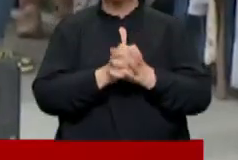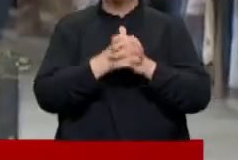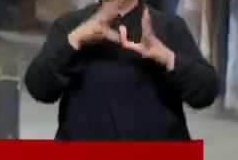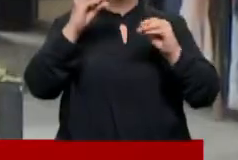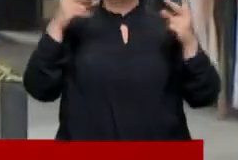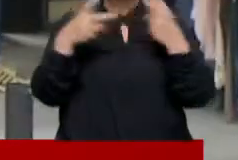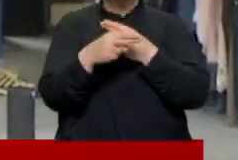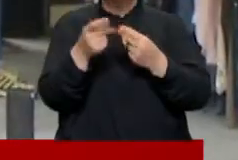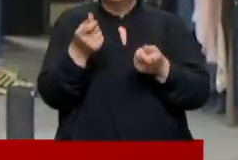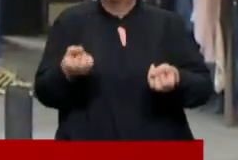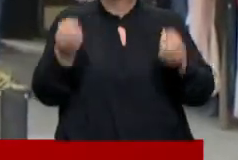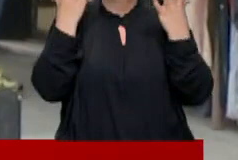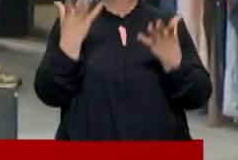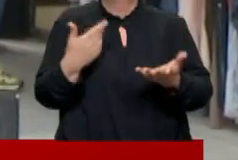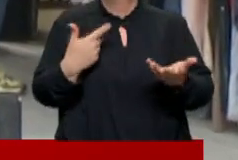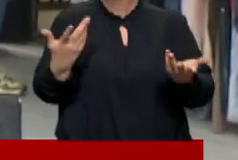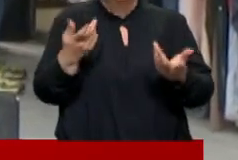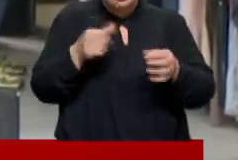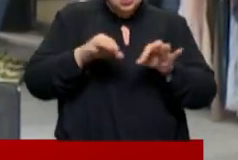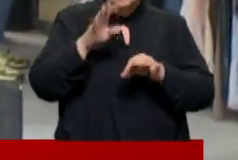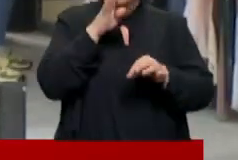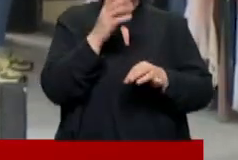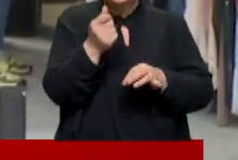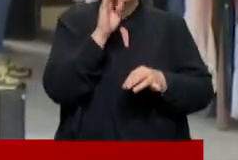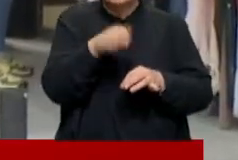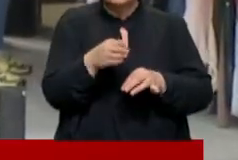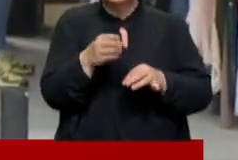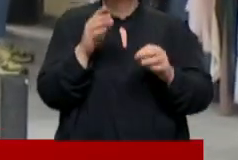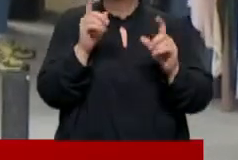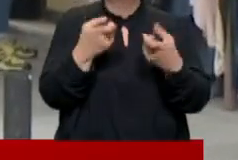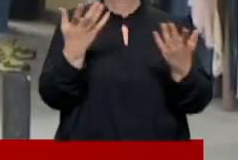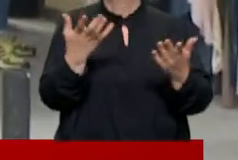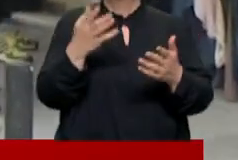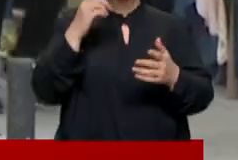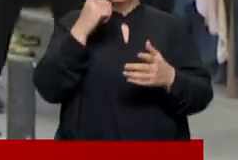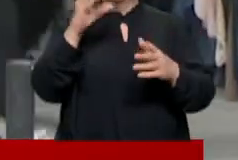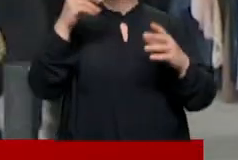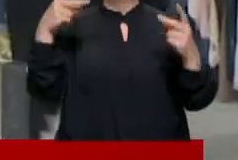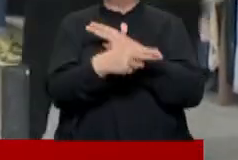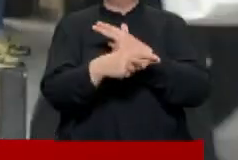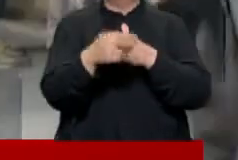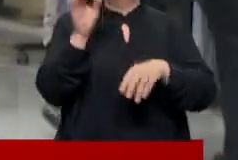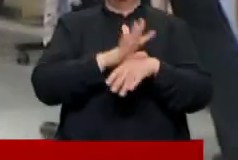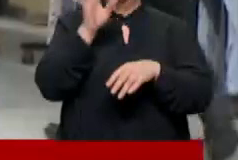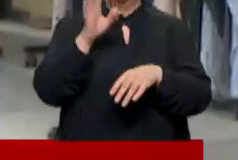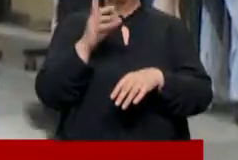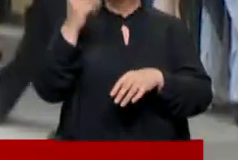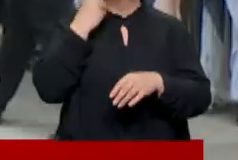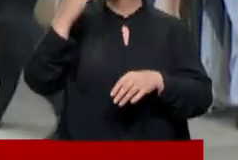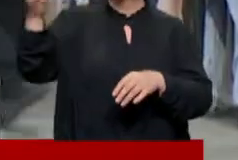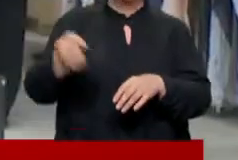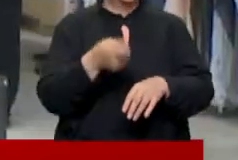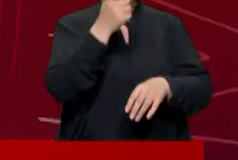Elektriğim kesildi. Bütçe yetişmedi, o zaman ayarlayamadık 400 lirayı. Bulamayınca da ondan sonra bir baktık elektrik kesilmiş. Bir yerden borç